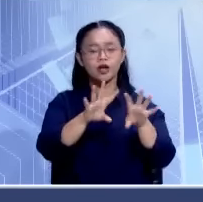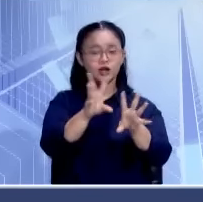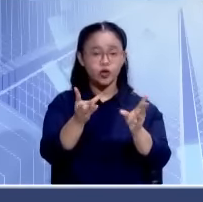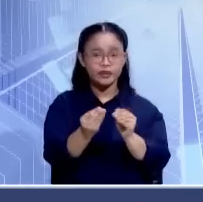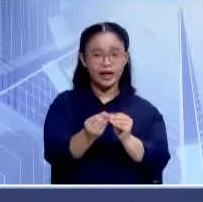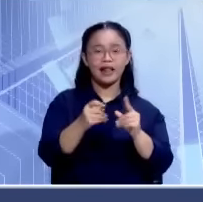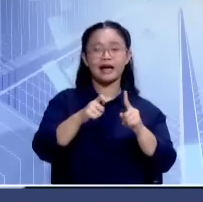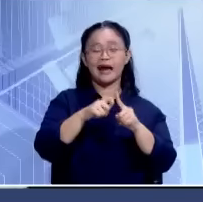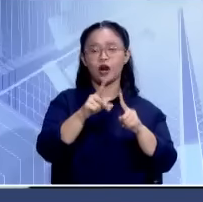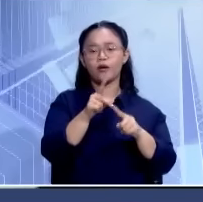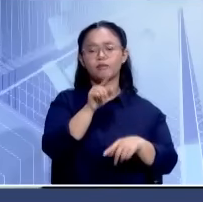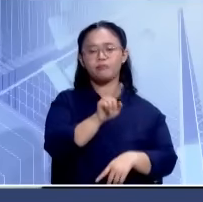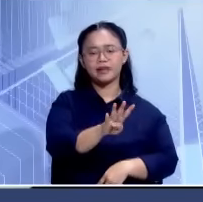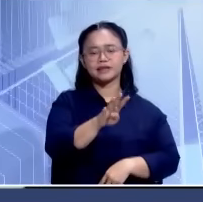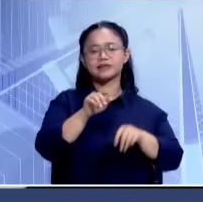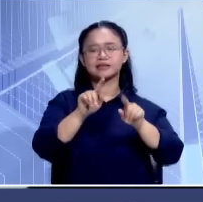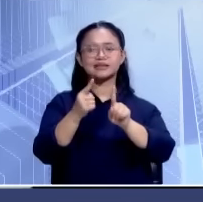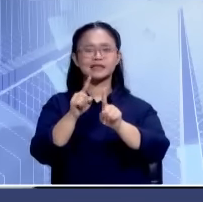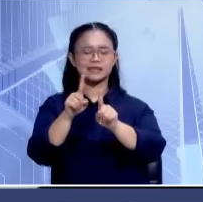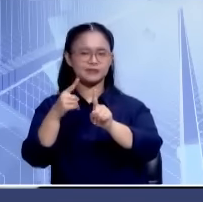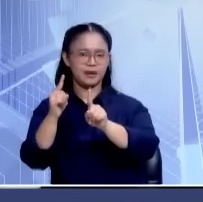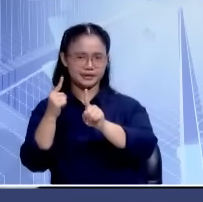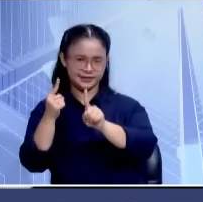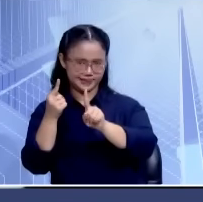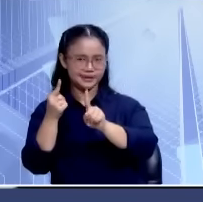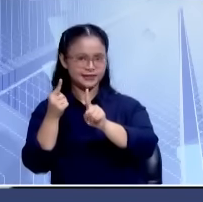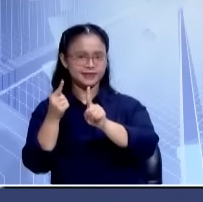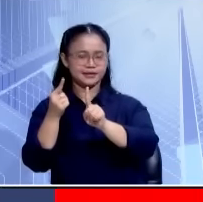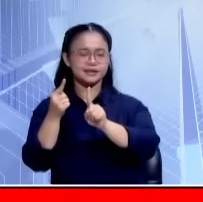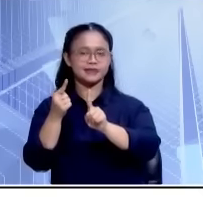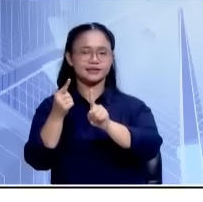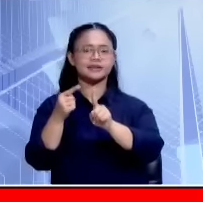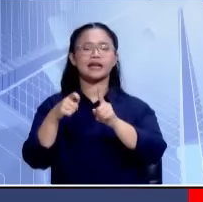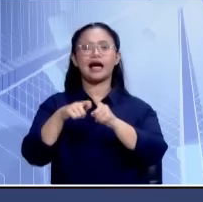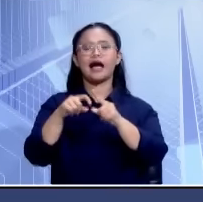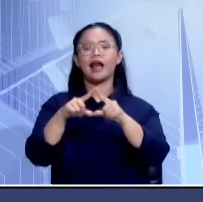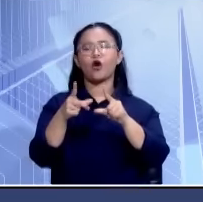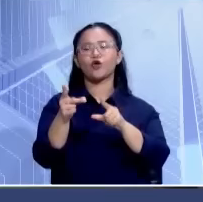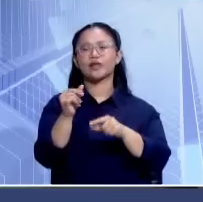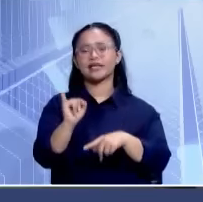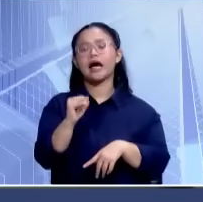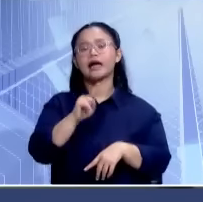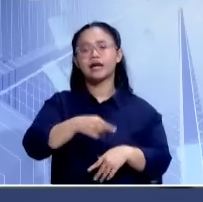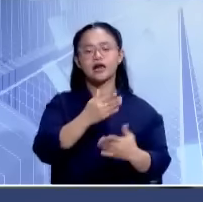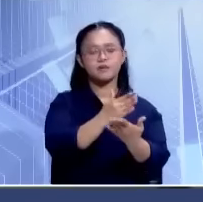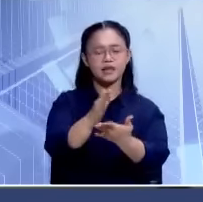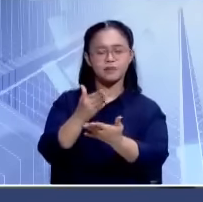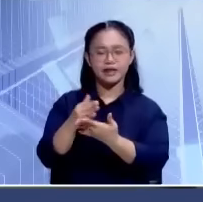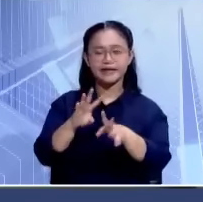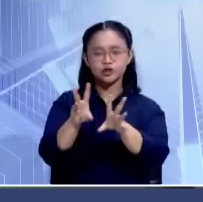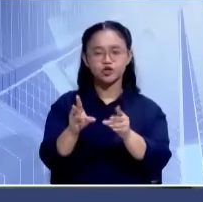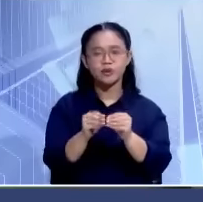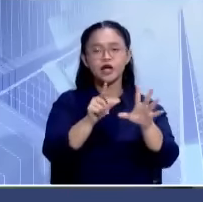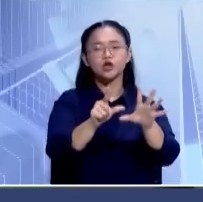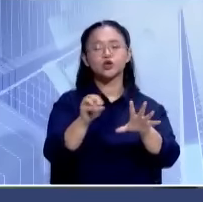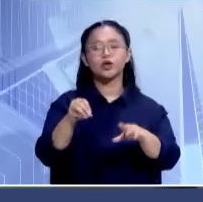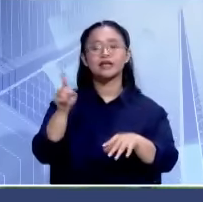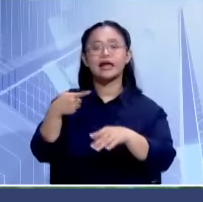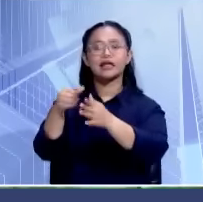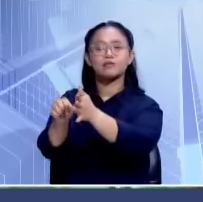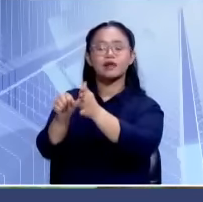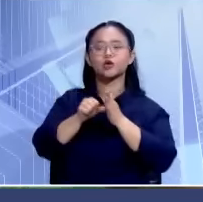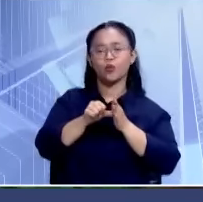mencapai 411 kalori. Ada 700 paket makanan bergizi gratis yang dibagikan kepada siswa dari CSR Badan